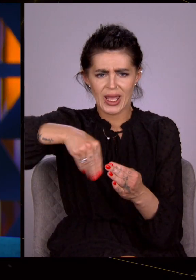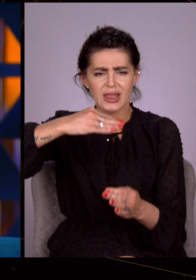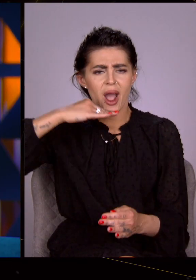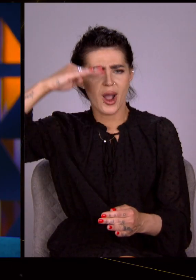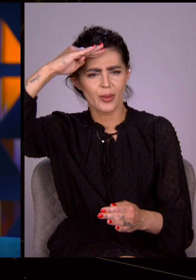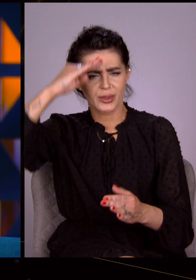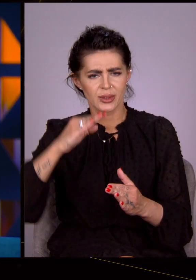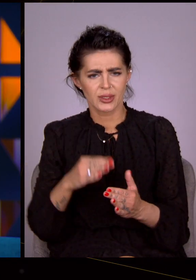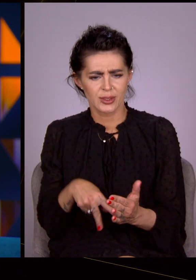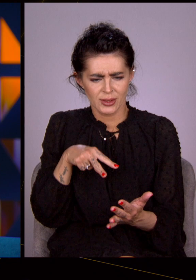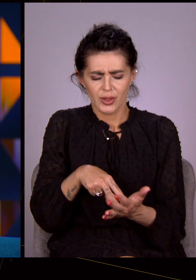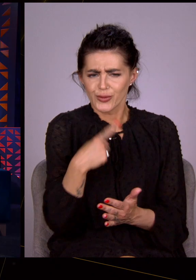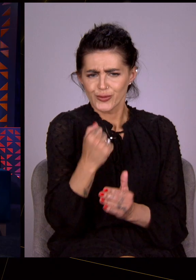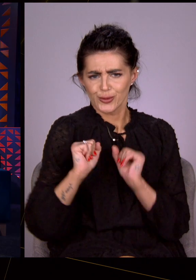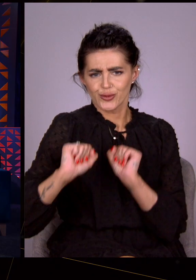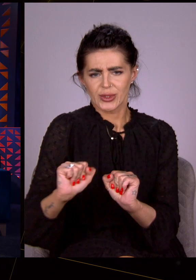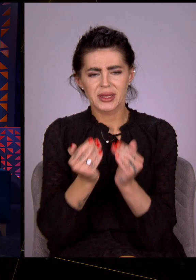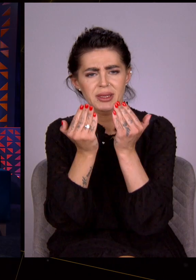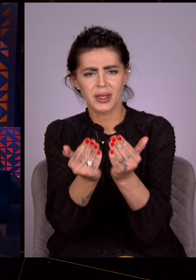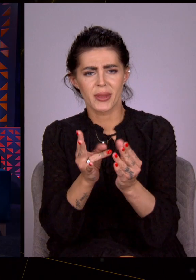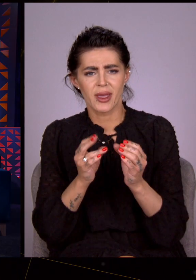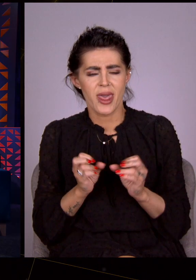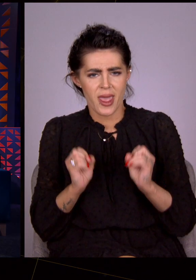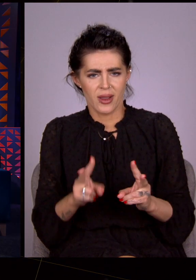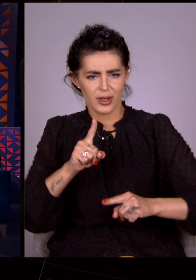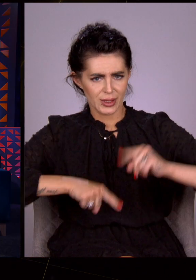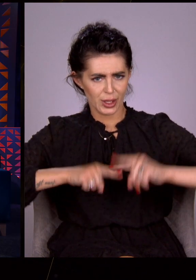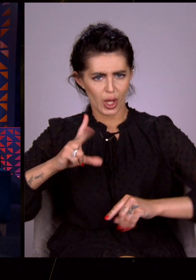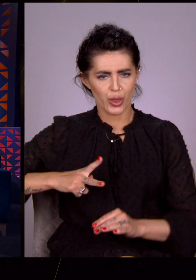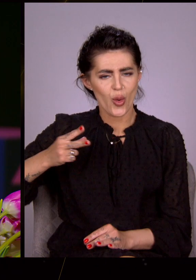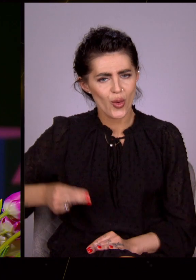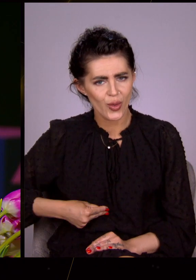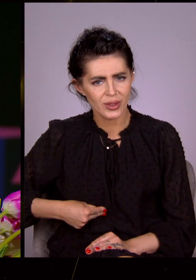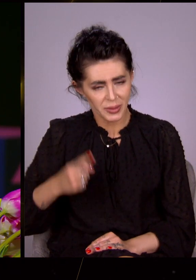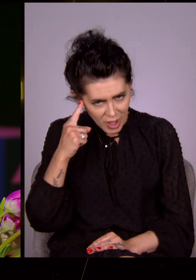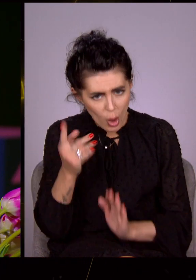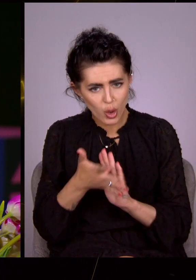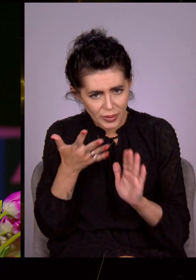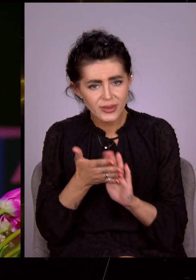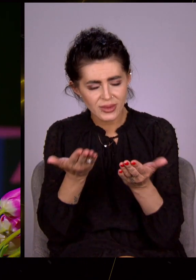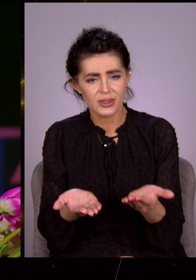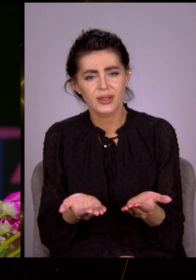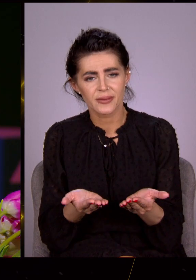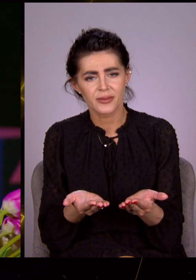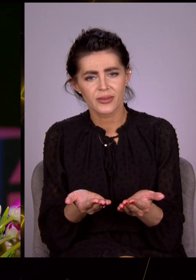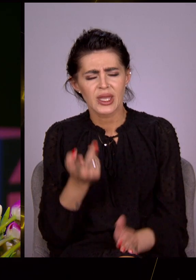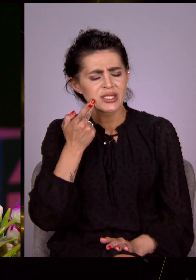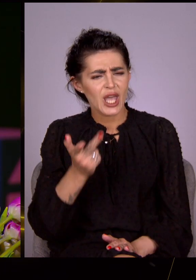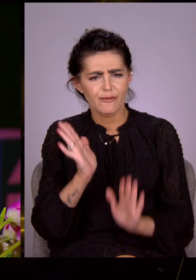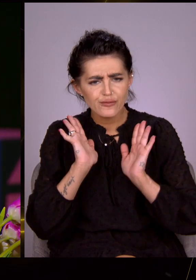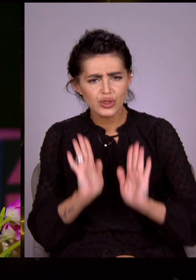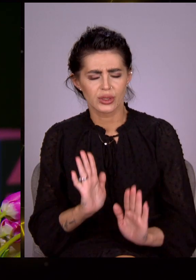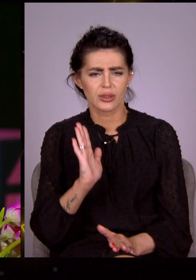стоять за тебе. Ти розумієш це? Як за рідну донечку. Ти розумієш це? Завжди. Завжди вони будуть тебе